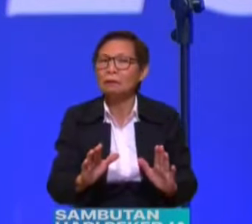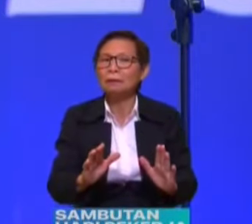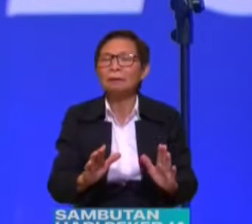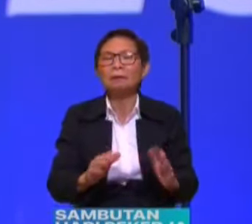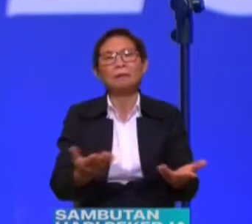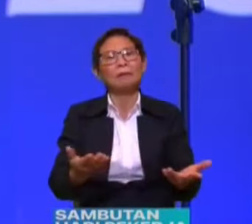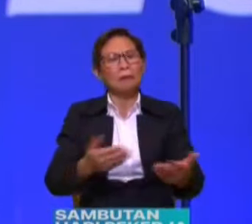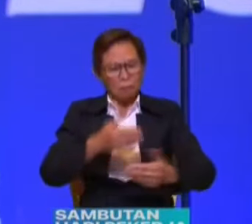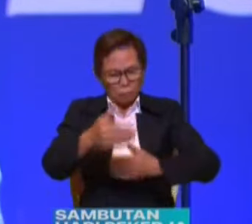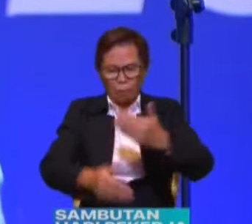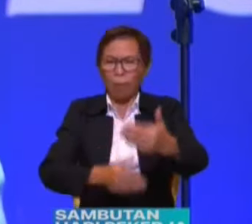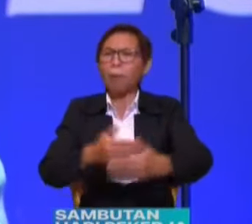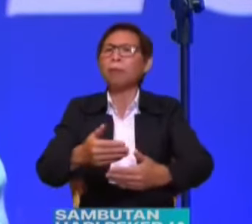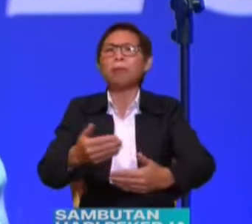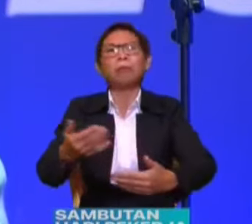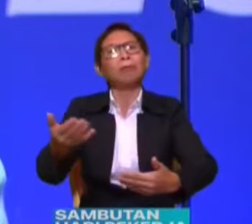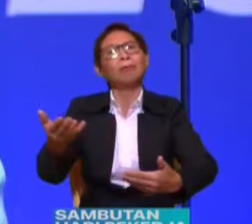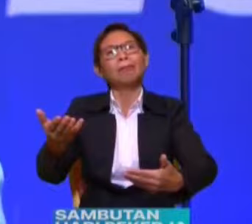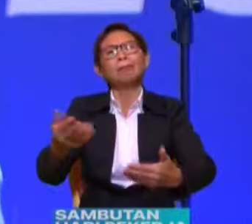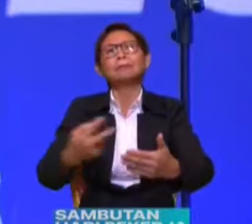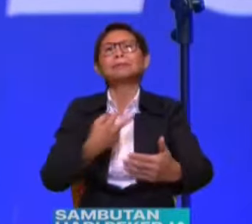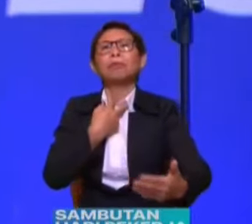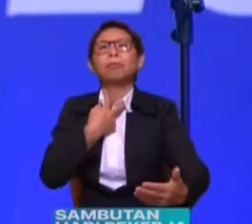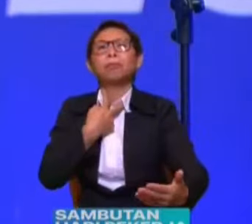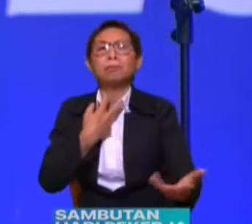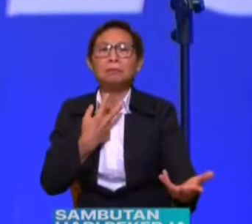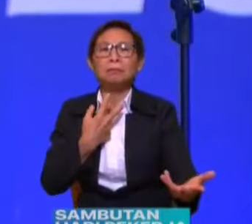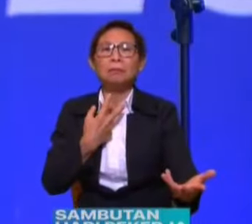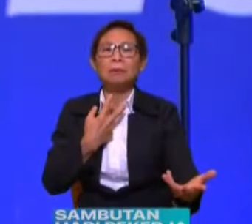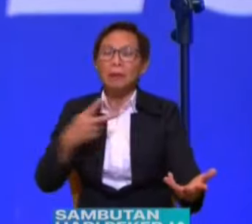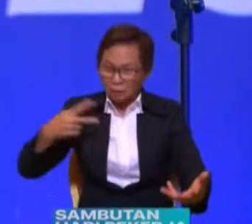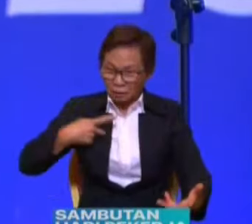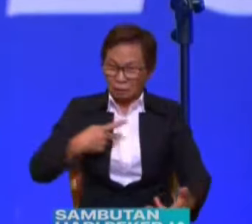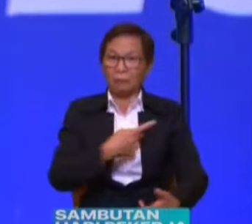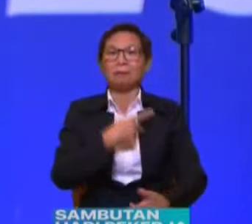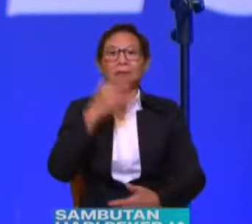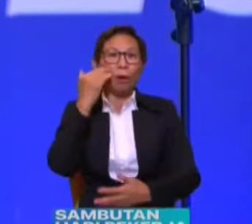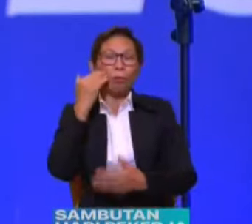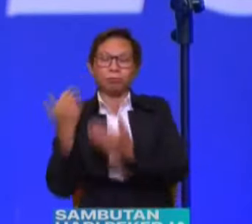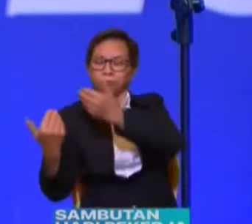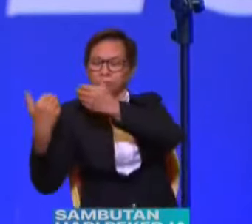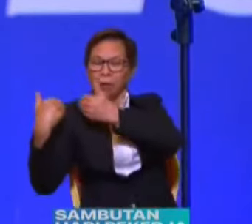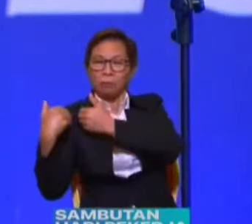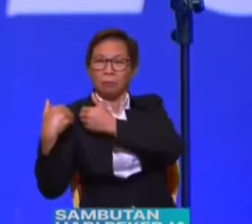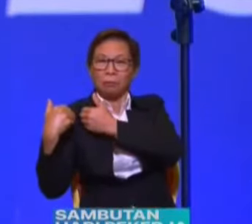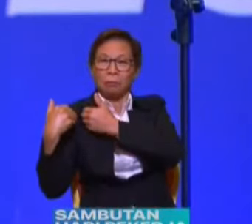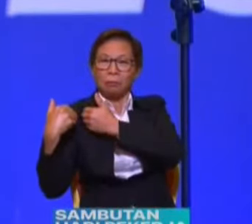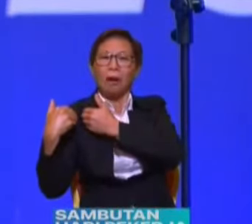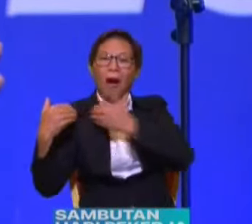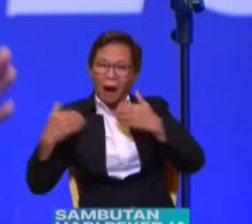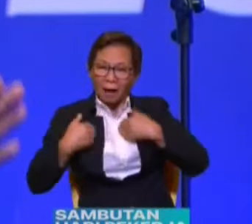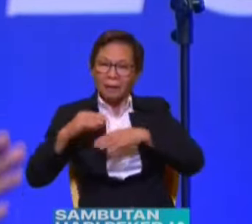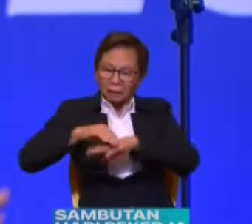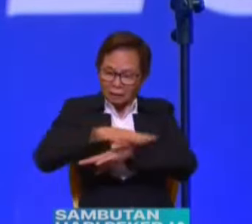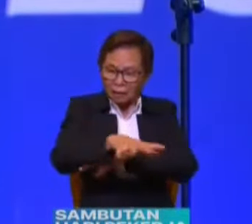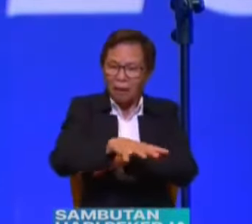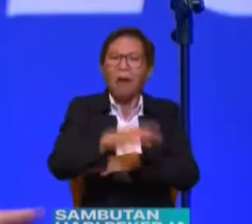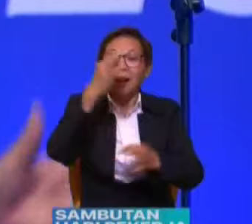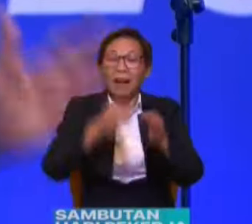produktiviti tidak akan meningkat. Jadi sementara kita tahu tanggungjawab, ada kesan kalau tuntutan pekerja